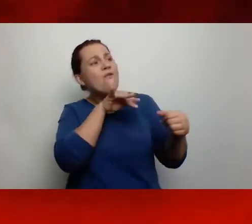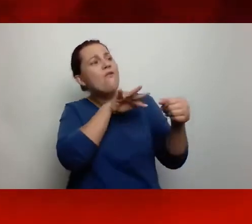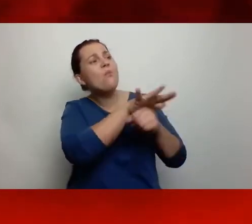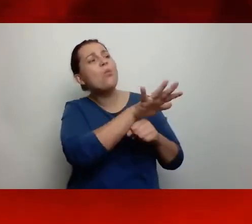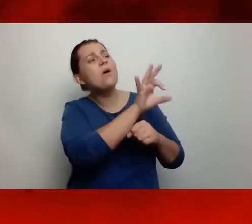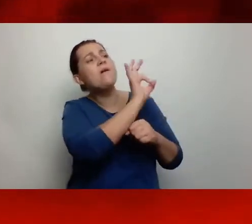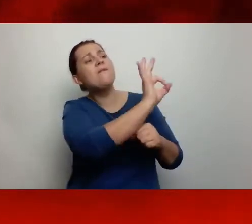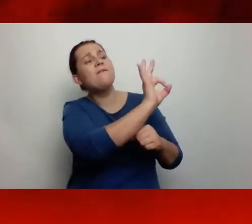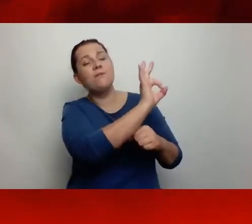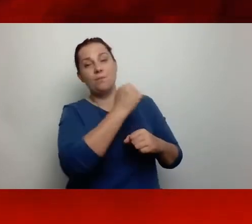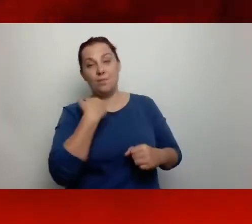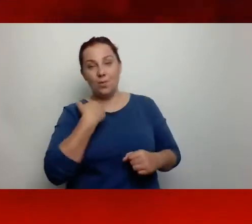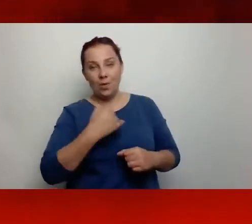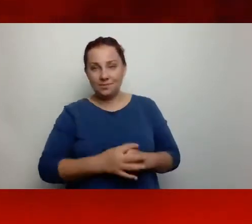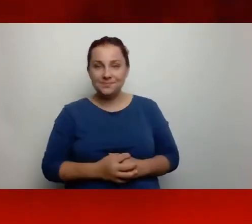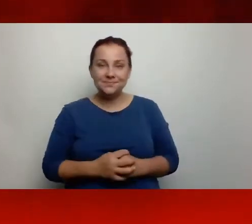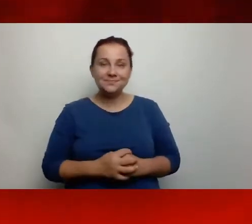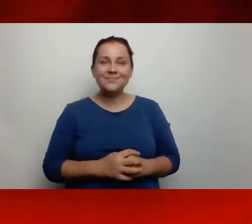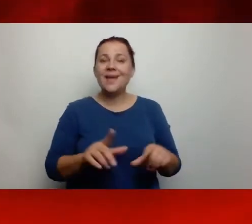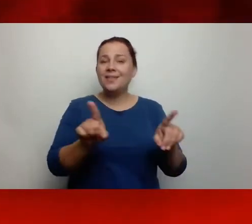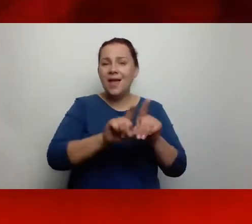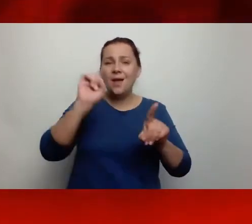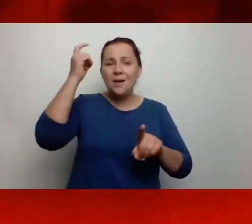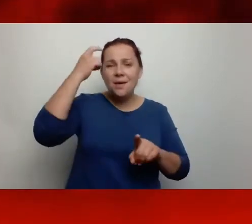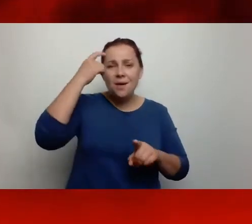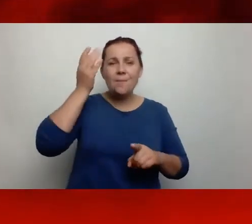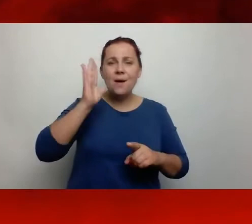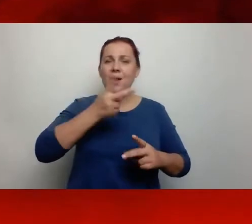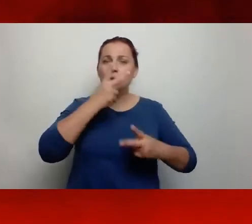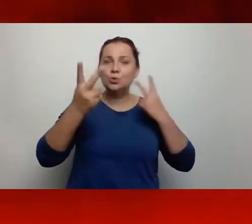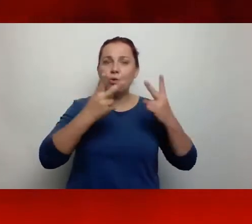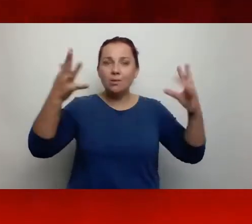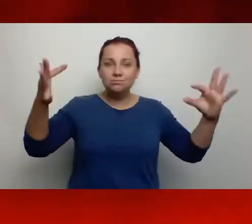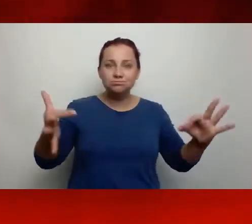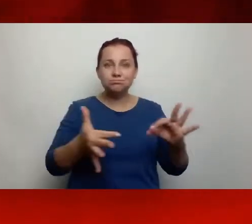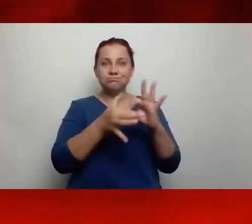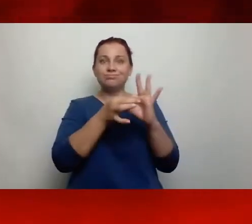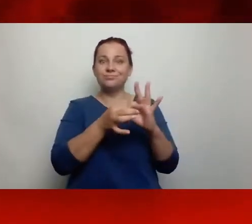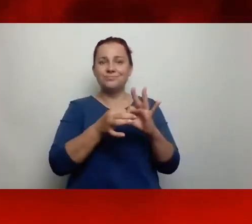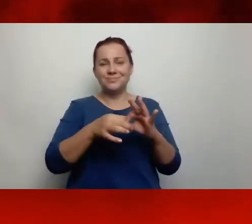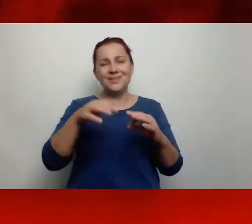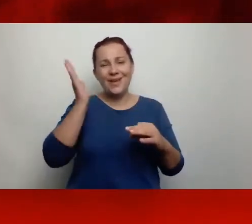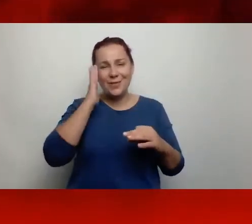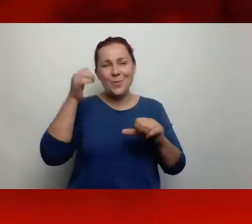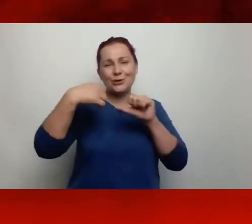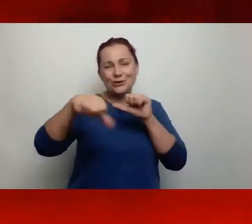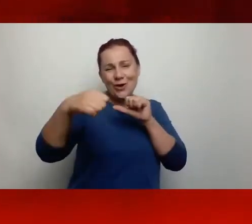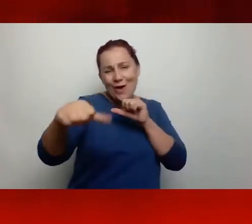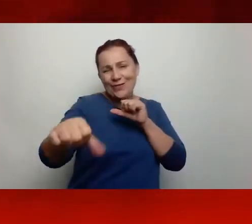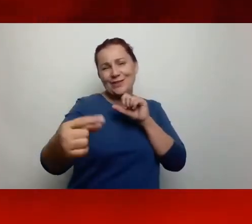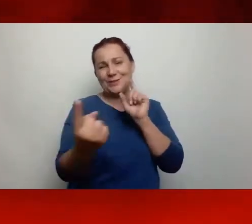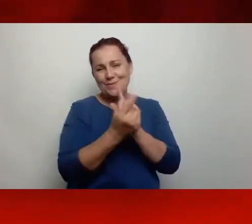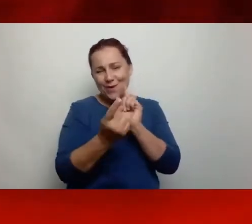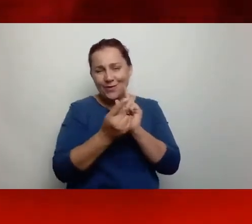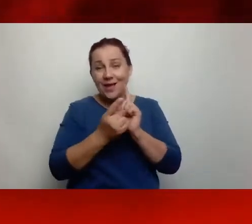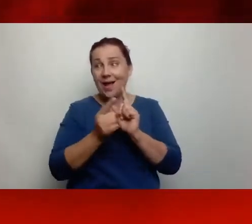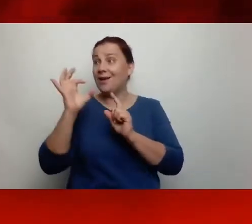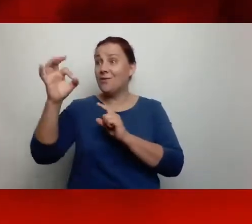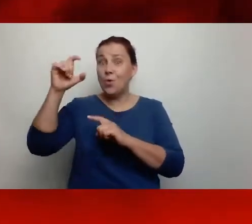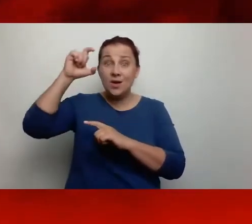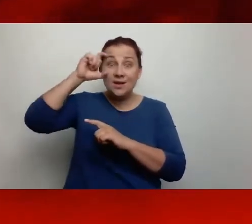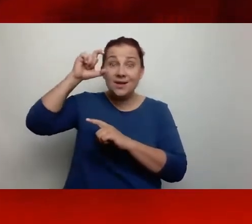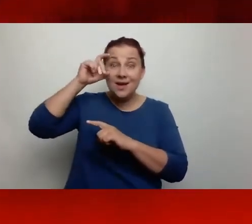twórcę. Przede wszystkim będziemy szukać powiązań, jak co tydzień w kolejnych audycjach, między piosenkami